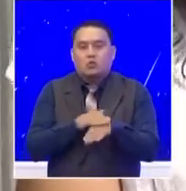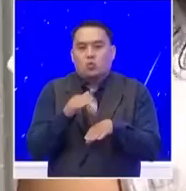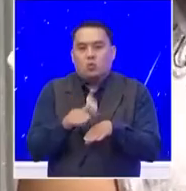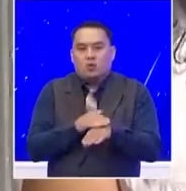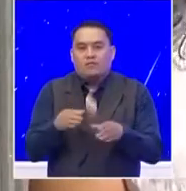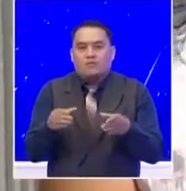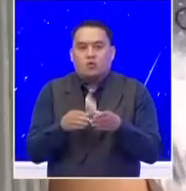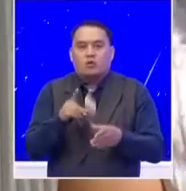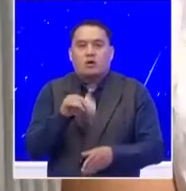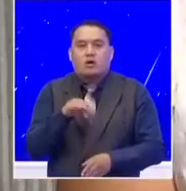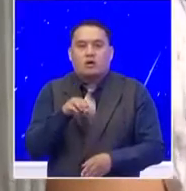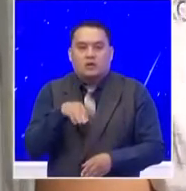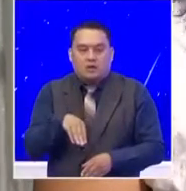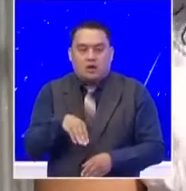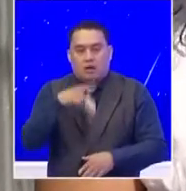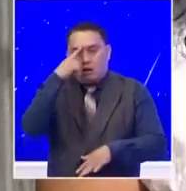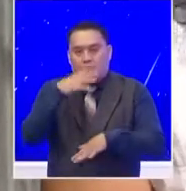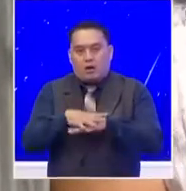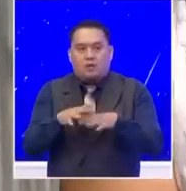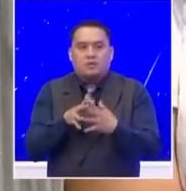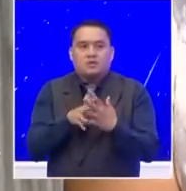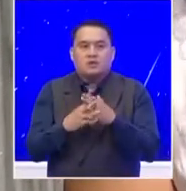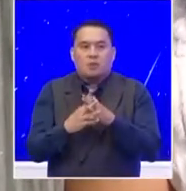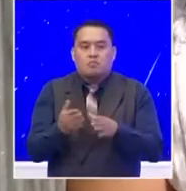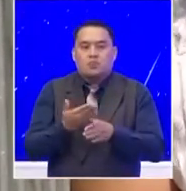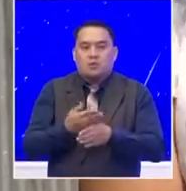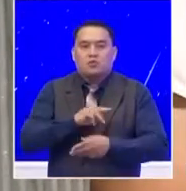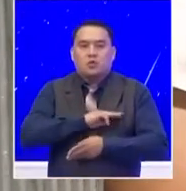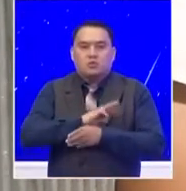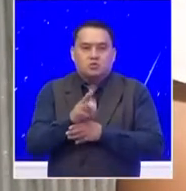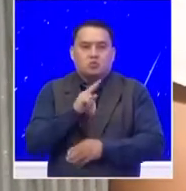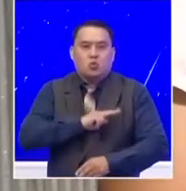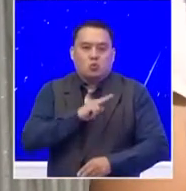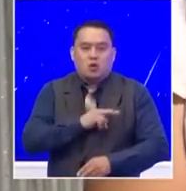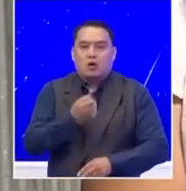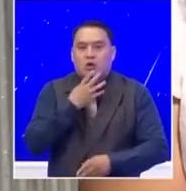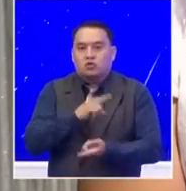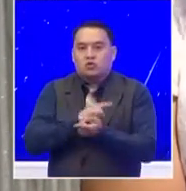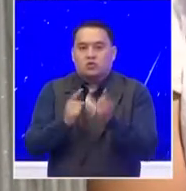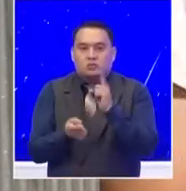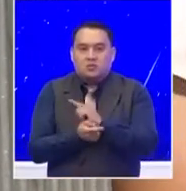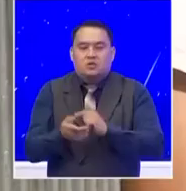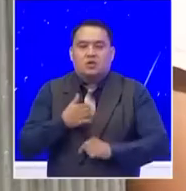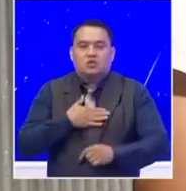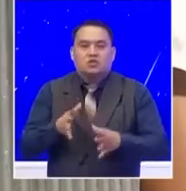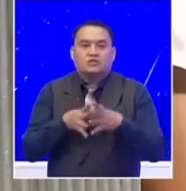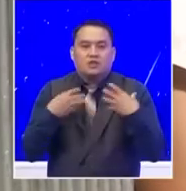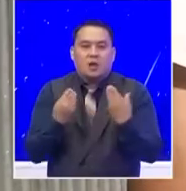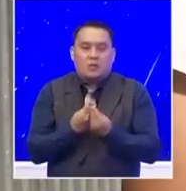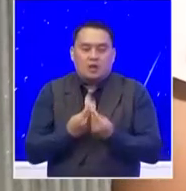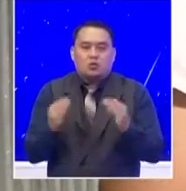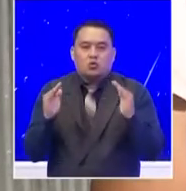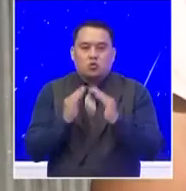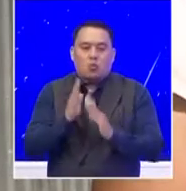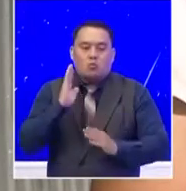выражаю фонду «Харикет». Также аким села Еркин обещал помочь с трудоустройством. Это хорошее изменение в нашей семье. Сейчас есть дом,